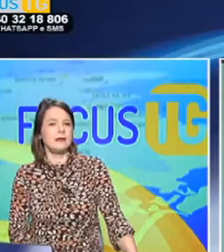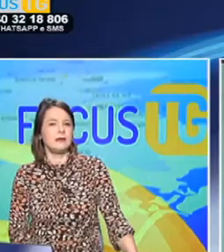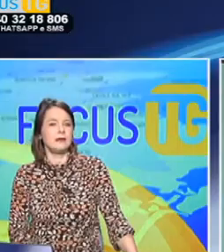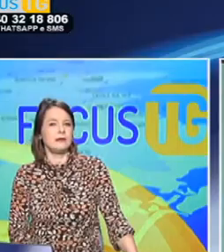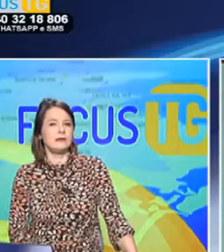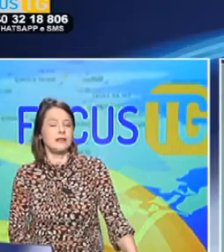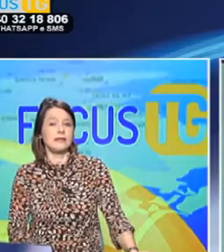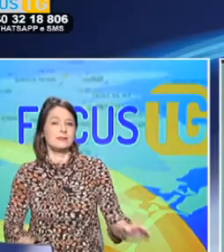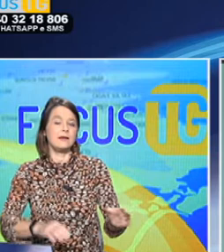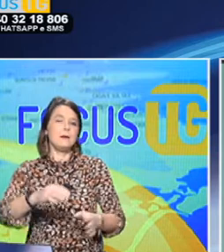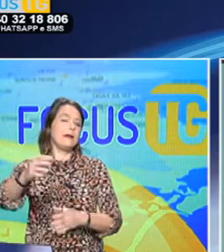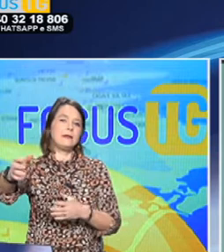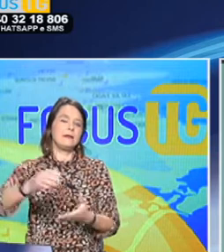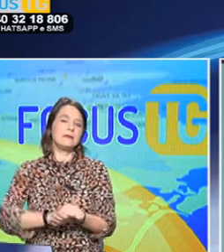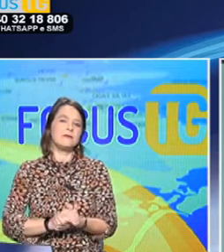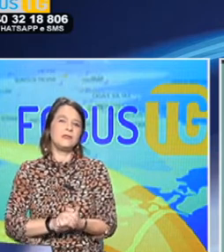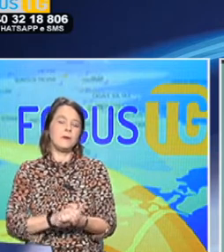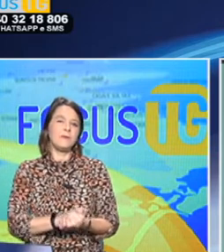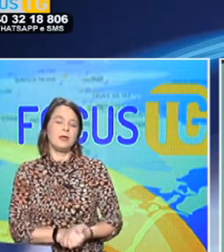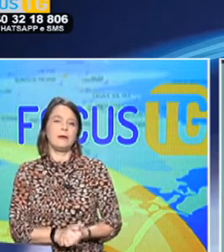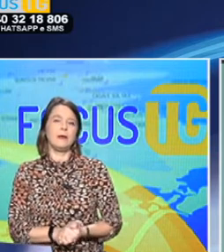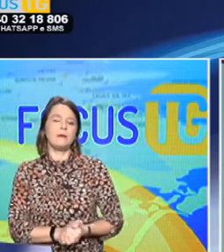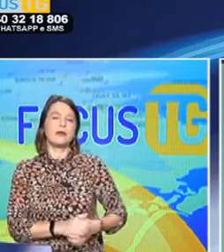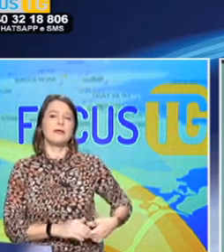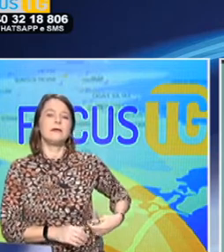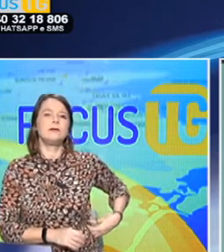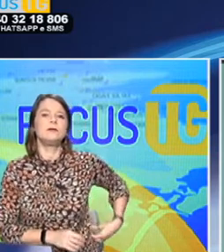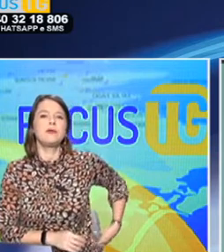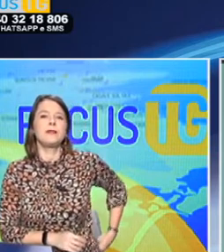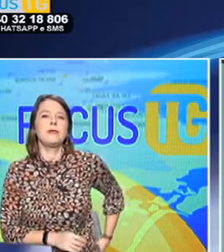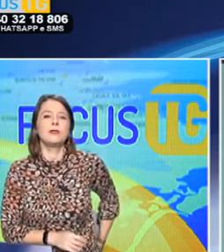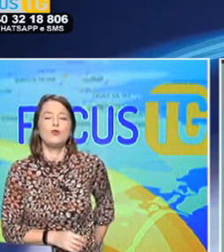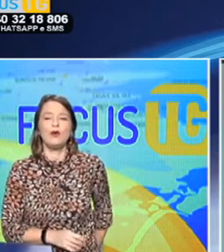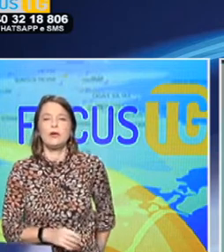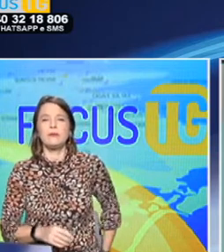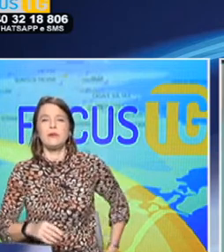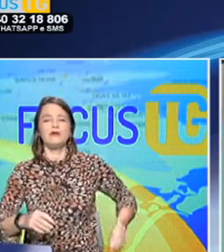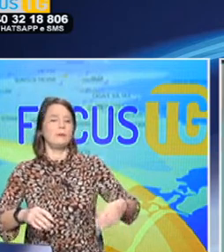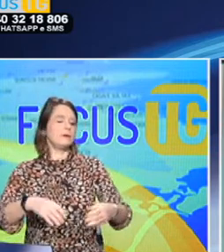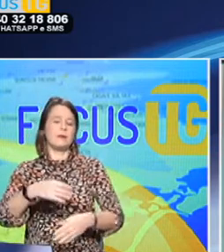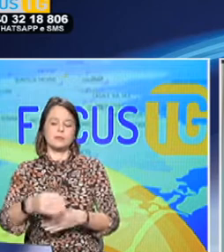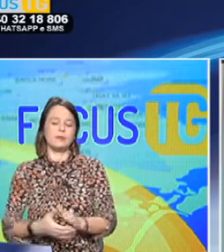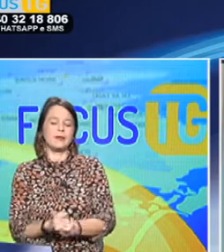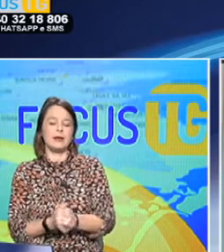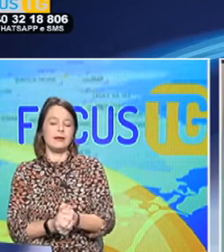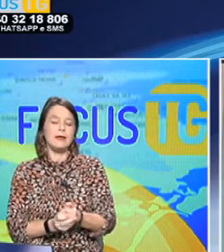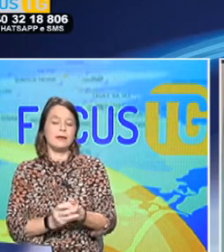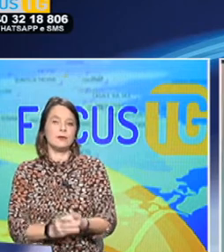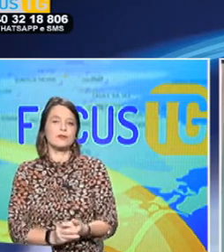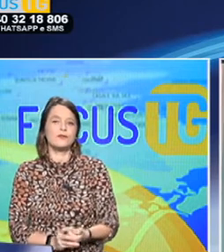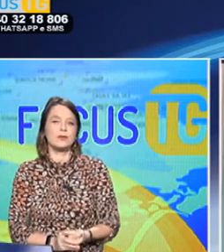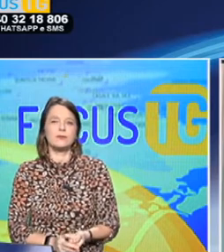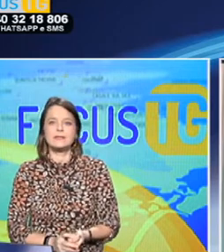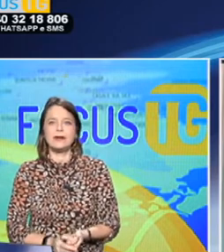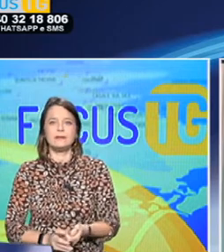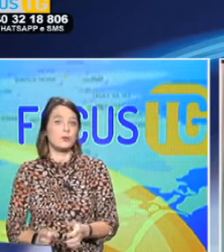anche che interessa, nel servizio che è nato in onda prima del tuo collegamento, abbiamo sentito parlare lo